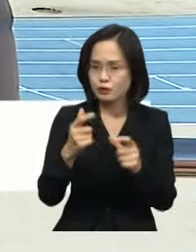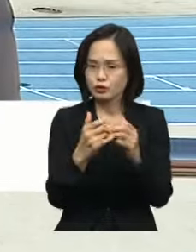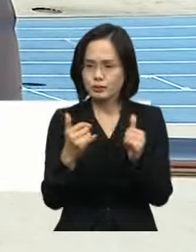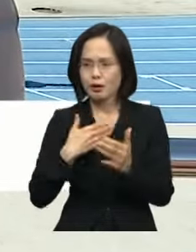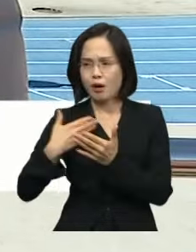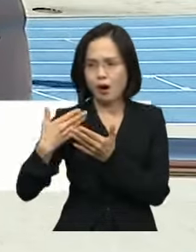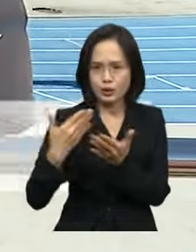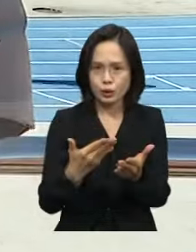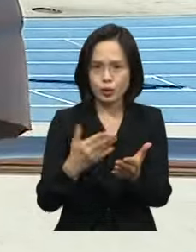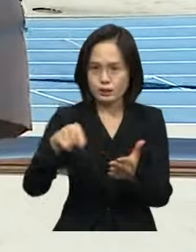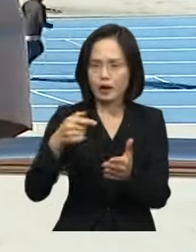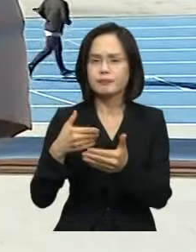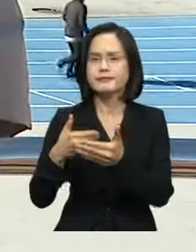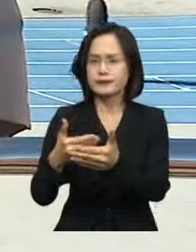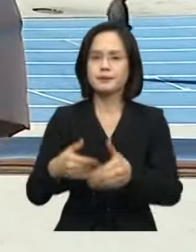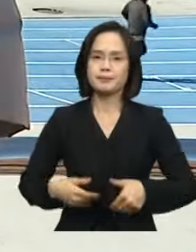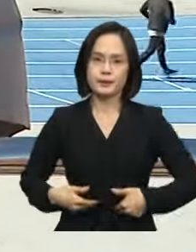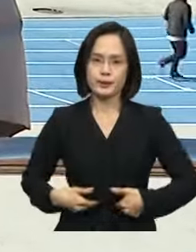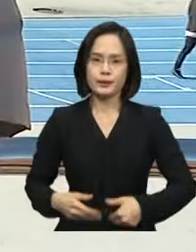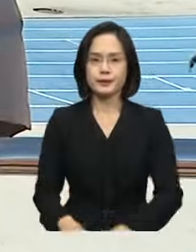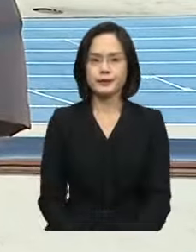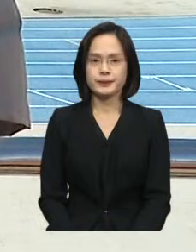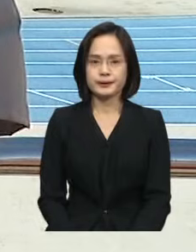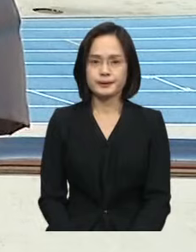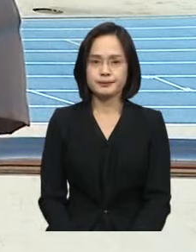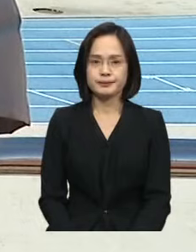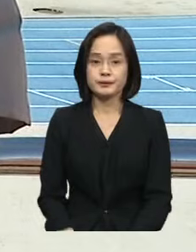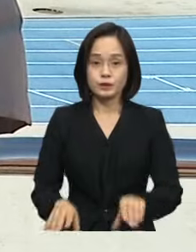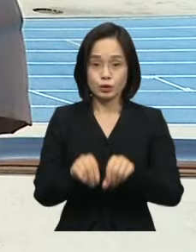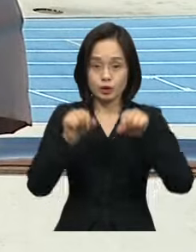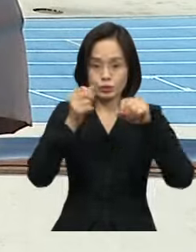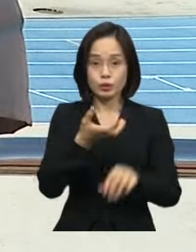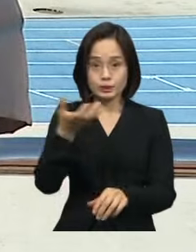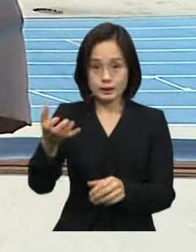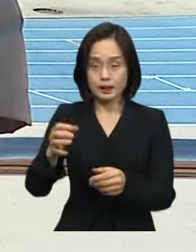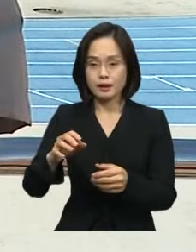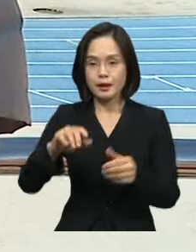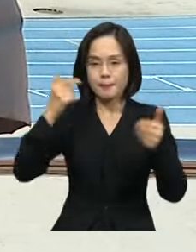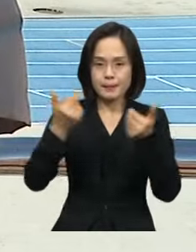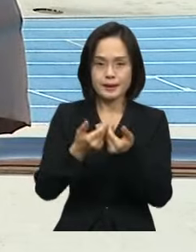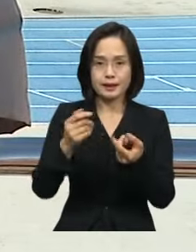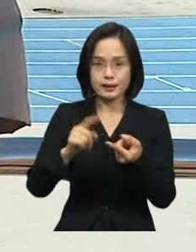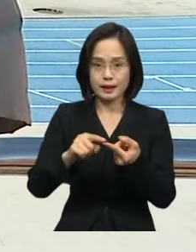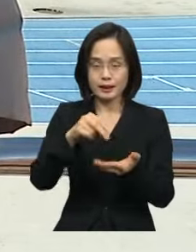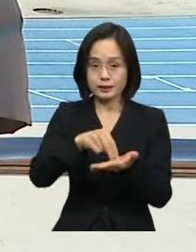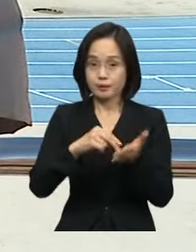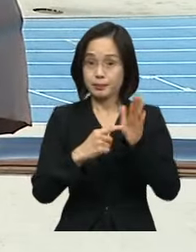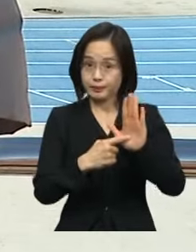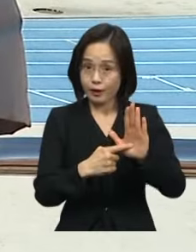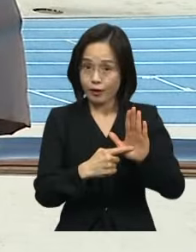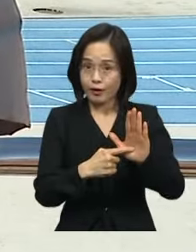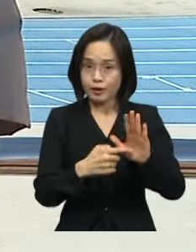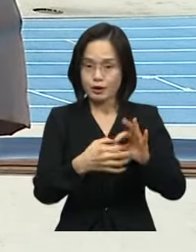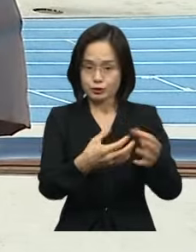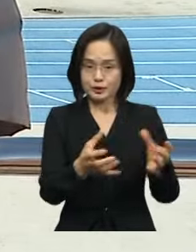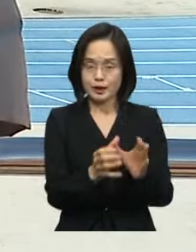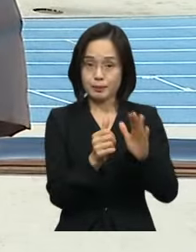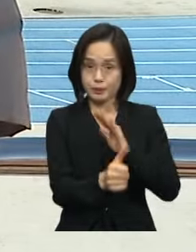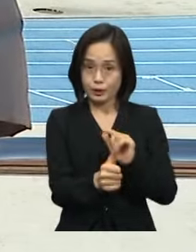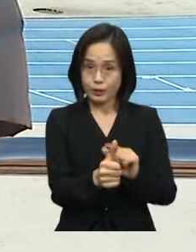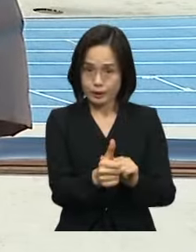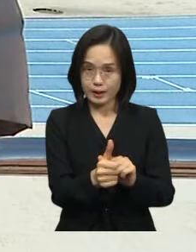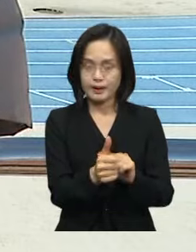생각합니다네 알겠습니다 지금까지 한합 운동 종합운동장 이전반대 성명을 낸 미사 입주자 대표회의 박일수